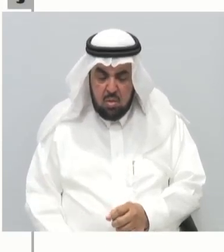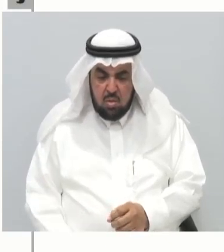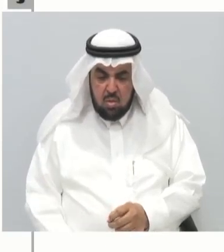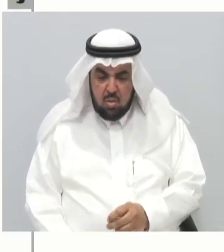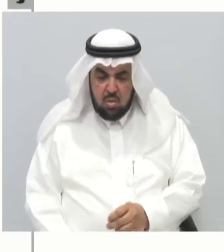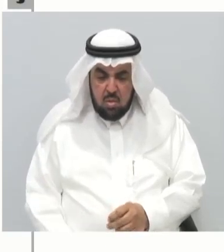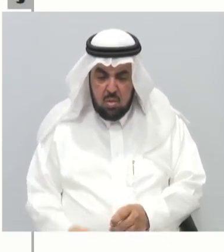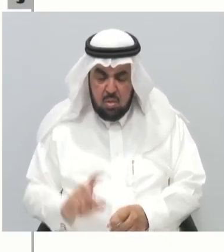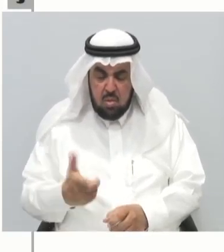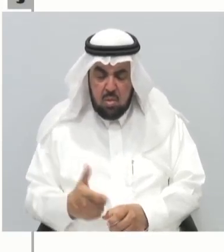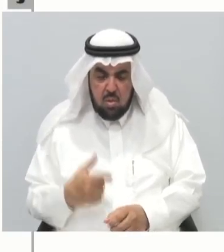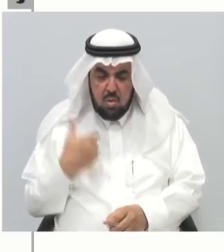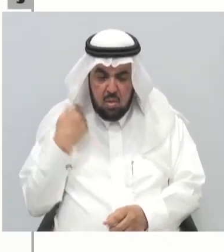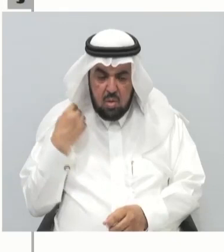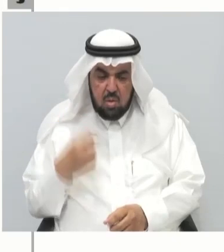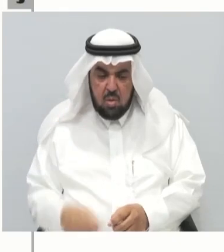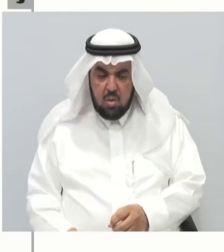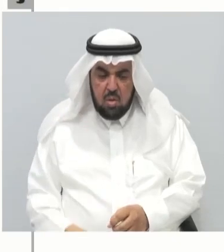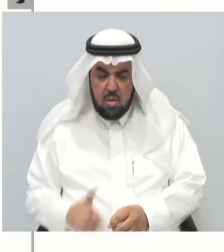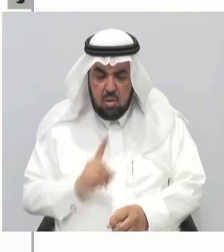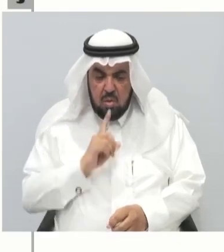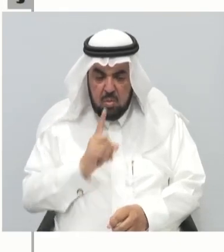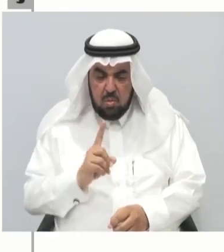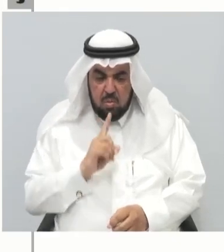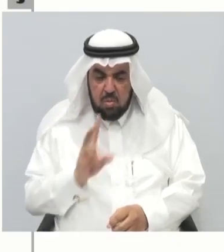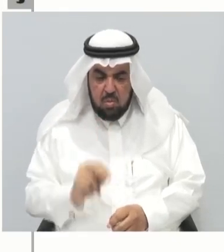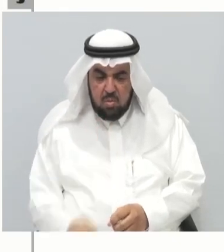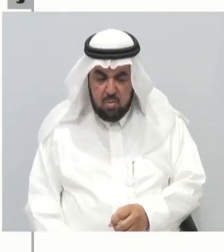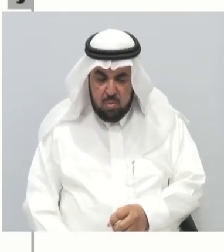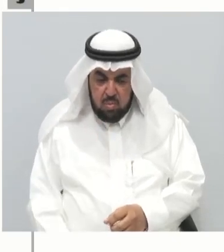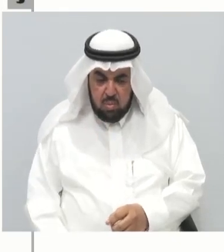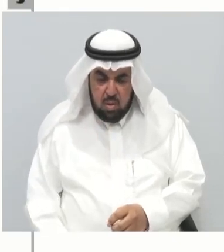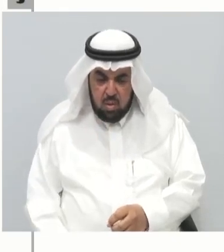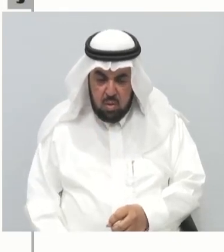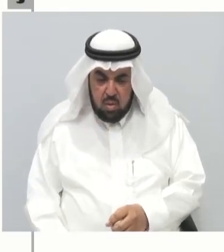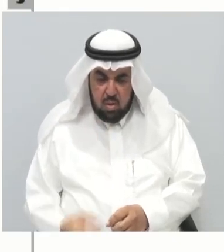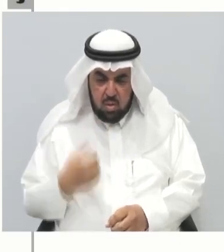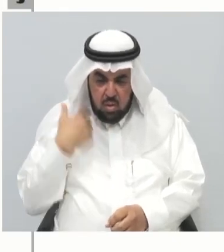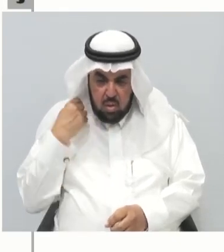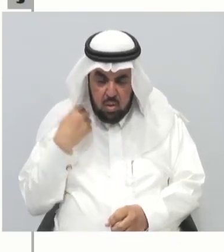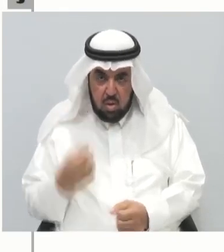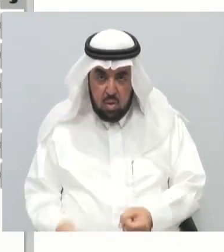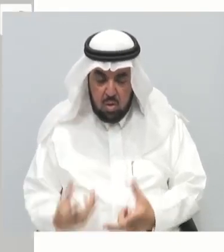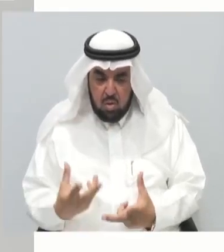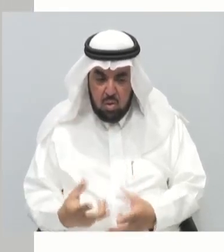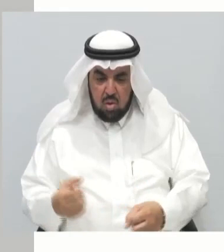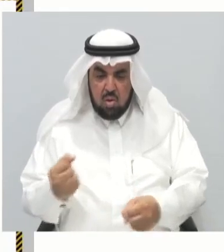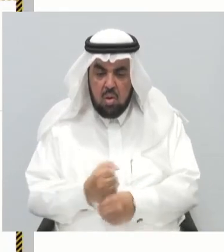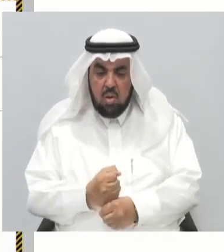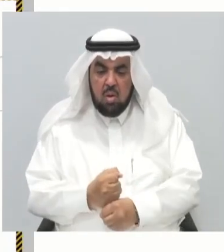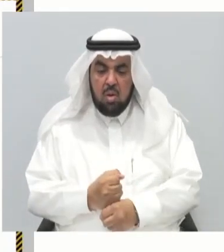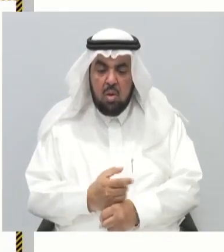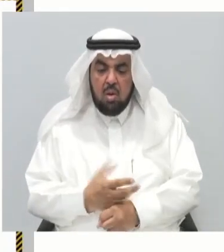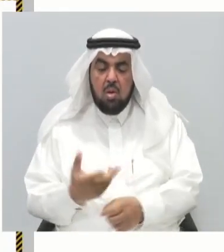وطبعا اغير السرعه او المسافه الى مئه والسرعه هي نفسها ثلاثين خلونا نطبق الان نشوف لو قمت بعمل